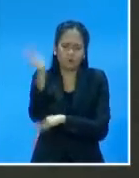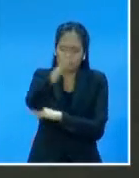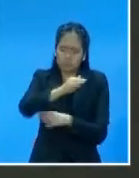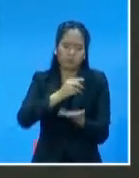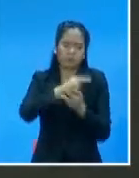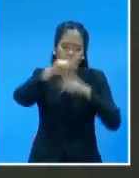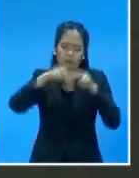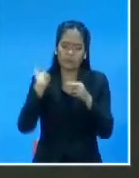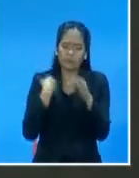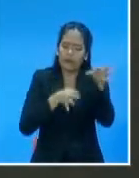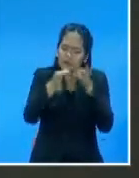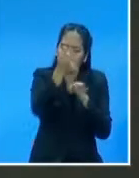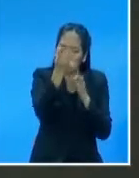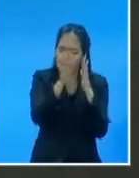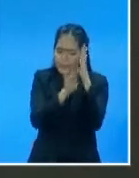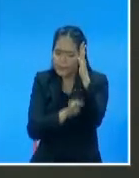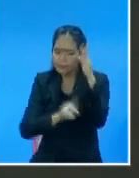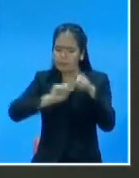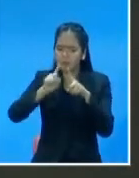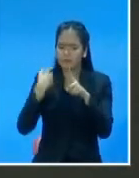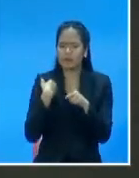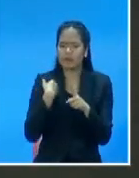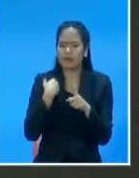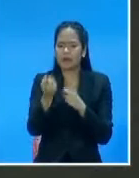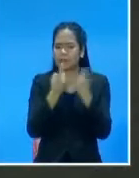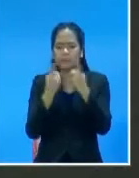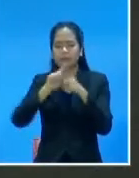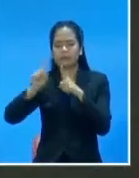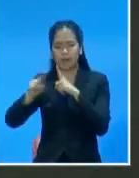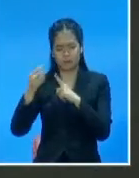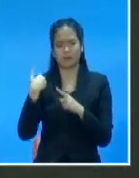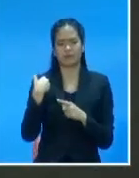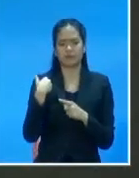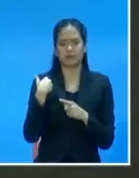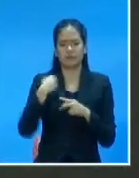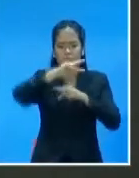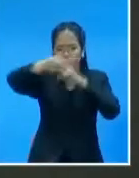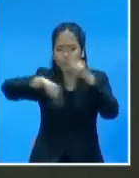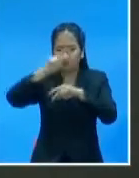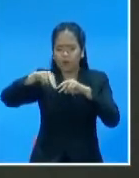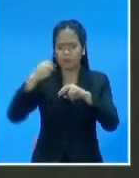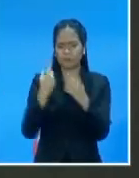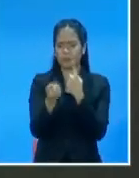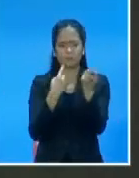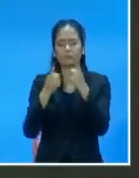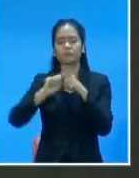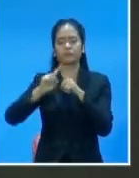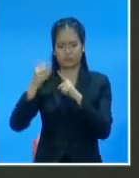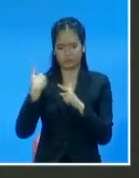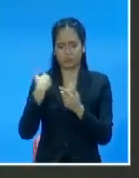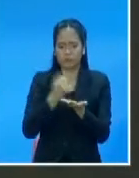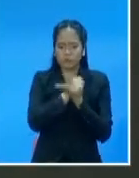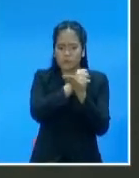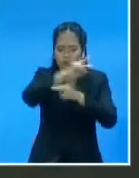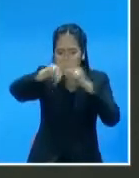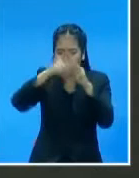จงมีคำสอบถามมีเรื่องทักท้วงมานะสตง.ปปช.อะไรก็ตอบไปมีการตรวจสอบ